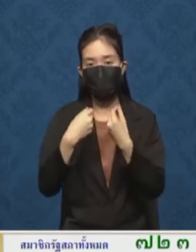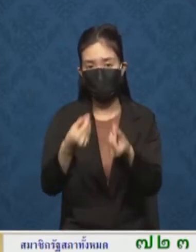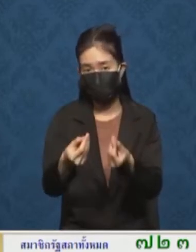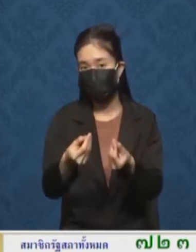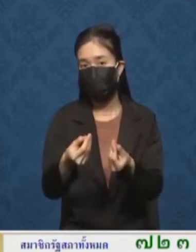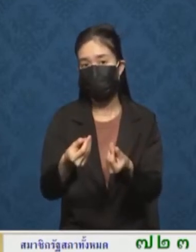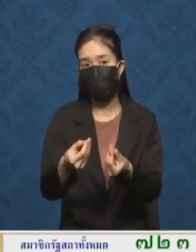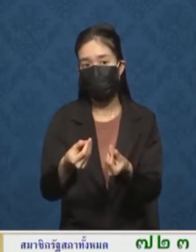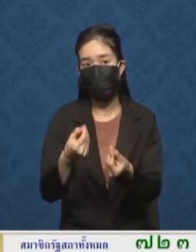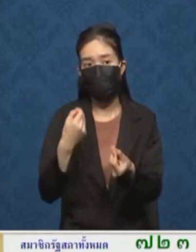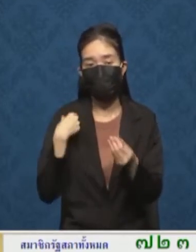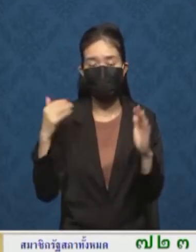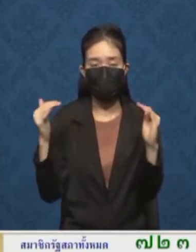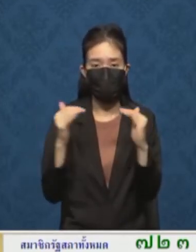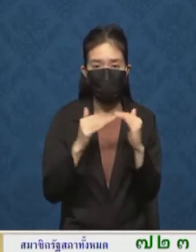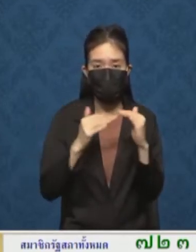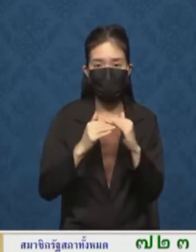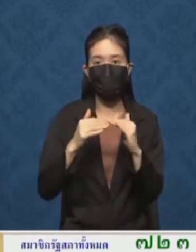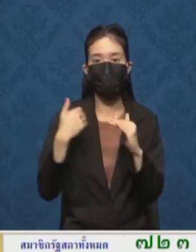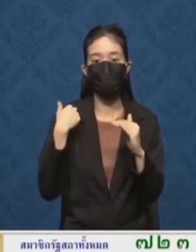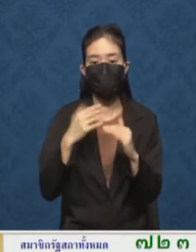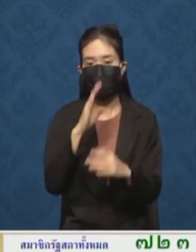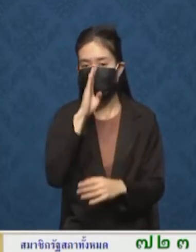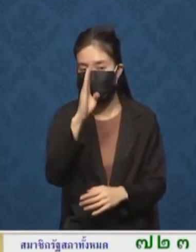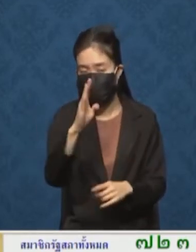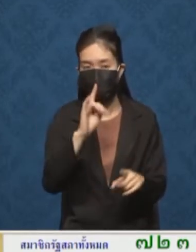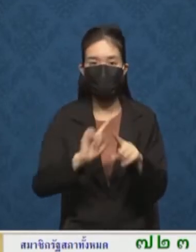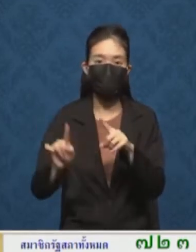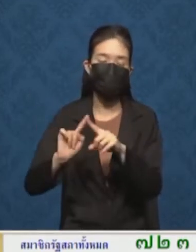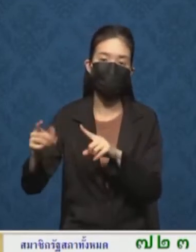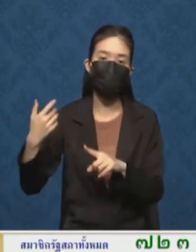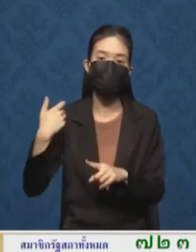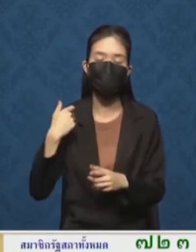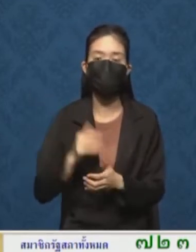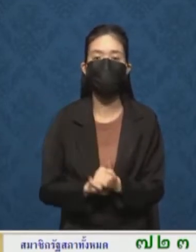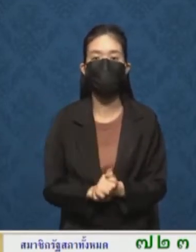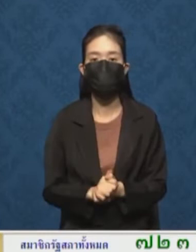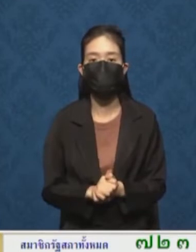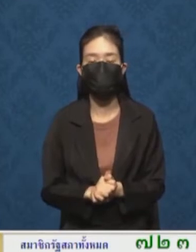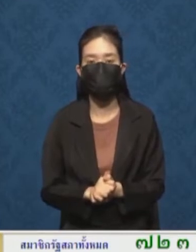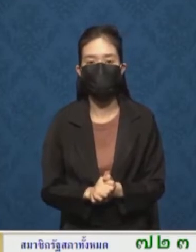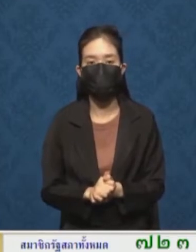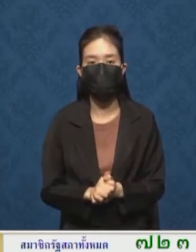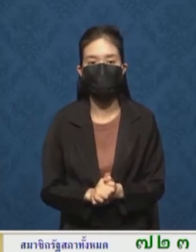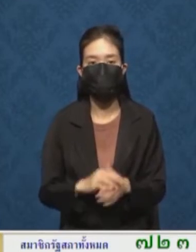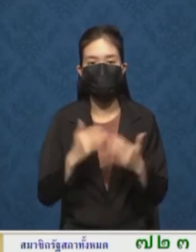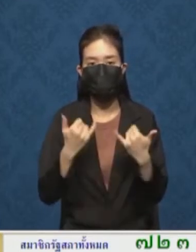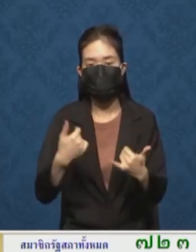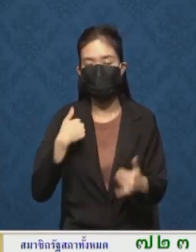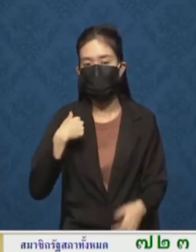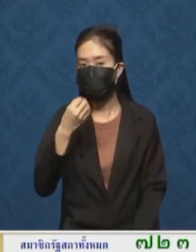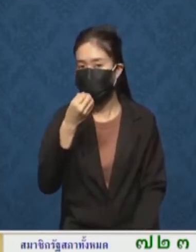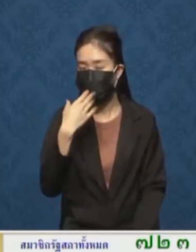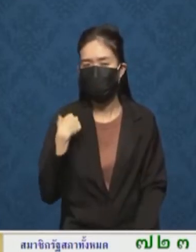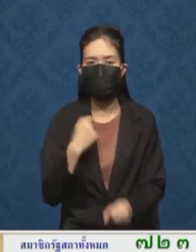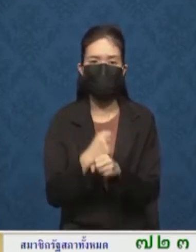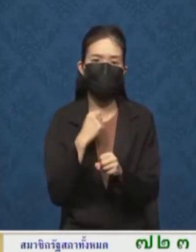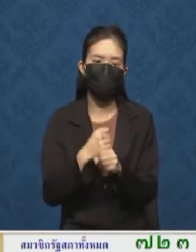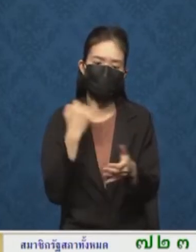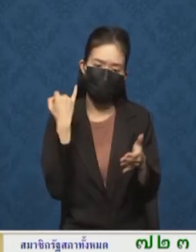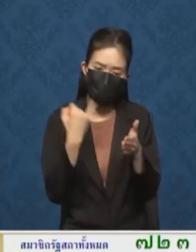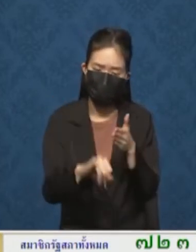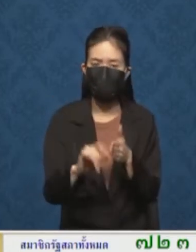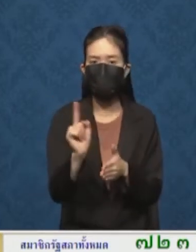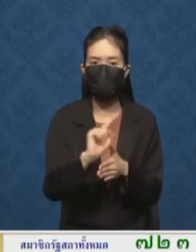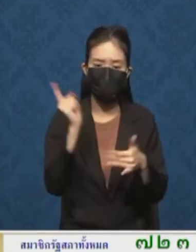จะตั้งวเขาเปนคนลมรางการพคอหรอไม่ไม่ให้ข้อท takiegoจริงที่จะระบุไ้ชัดว่าเขาผิดอะไรเปนกลม